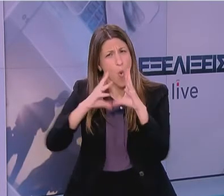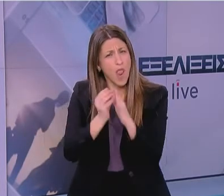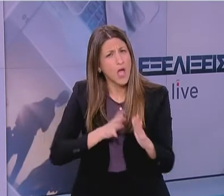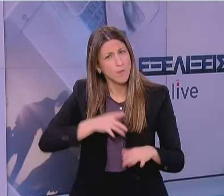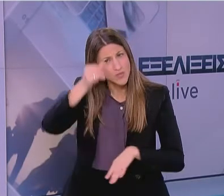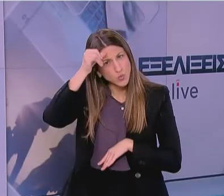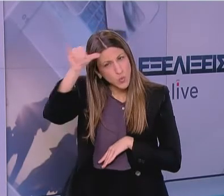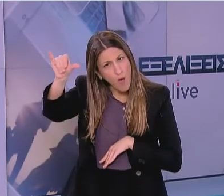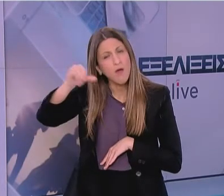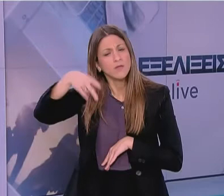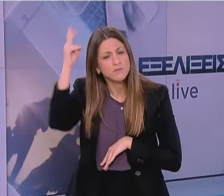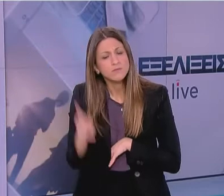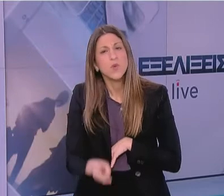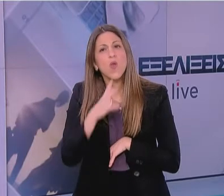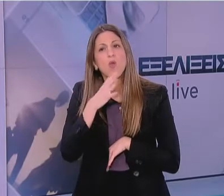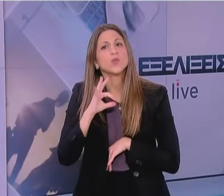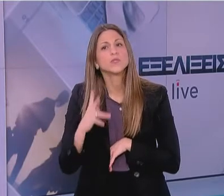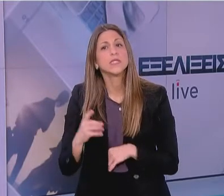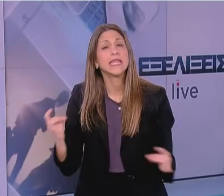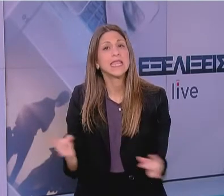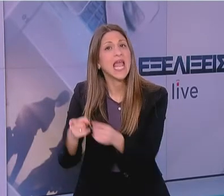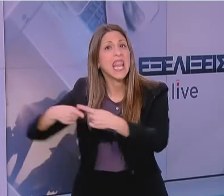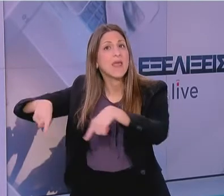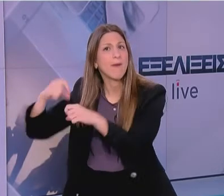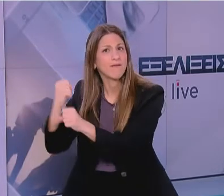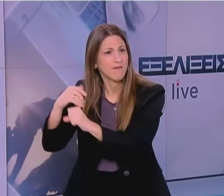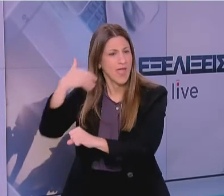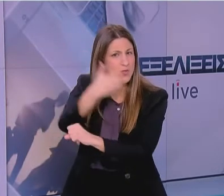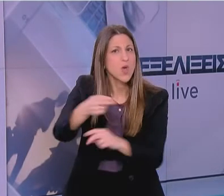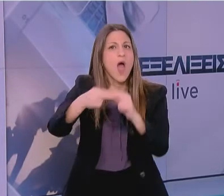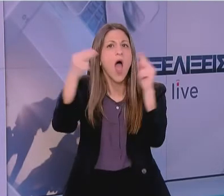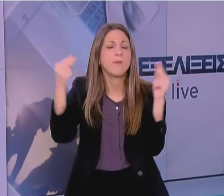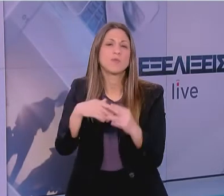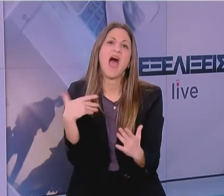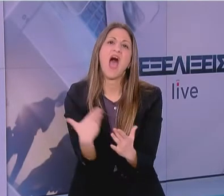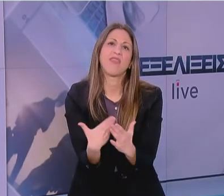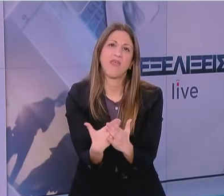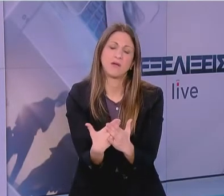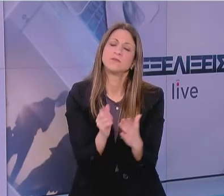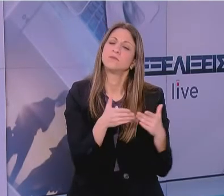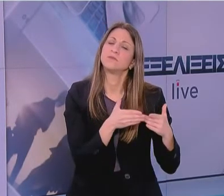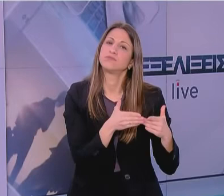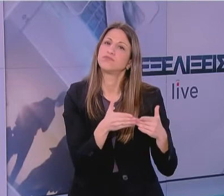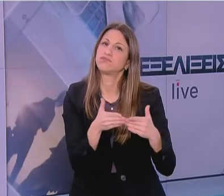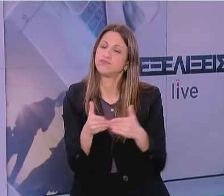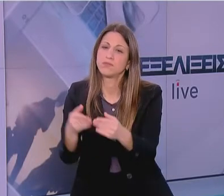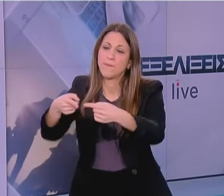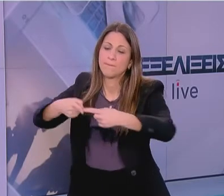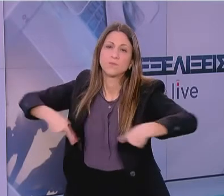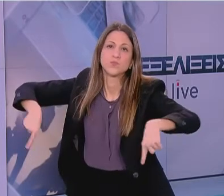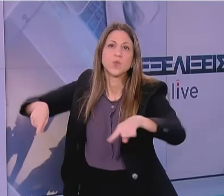κίνδυνο εξαιτίας ενδεχομένης παραμονής τους εκτός λιμένων, δόθηκε κατ' εξαίρεση άδεια για την προσέγγιση τους στη